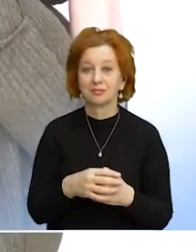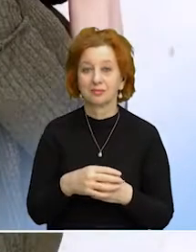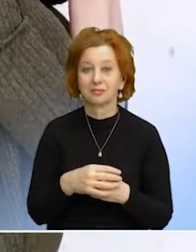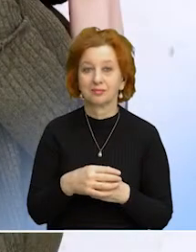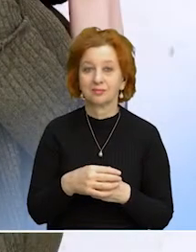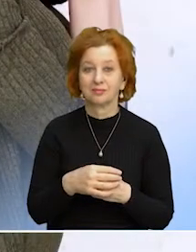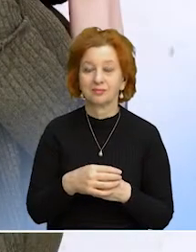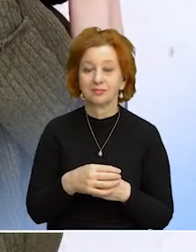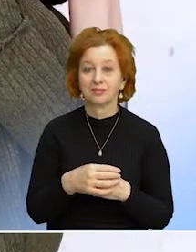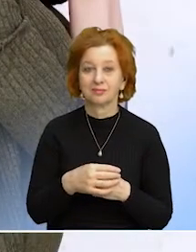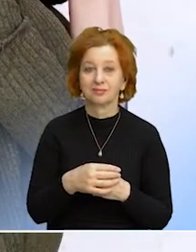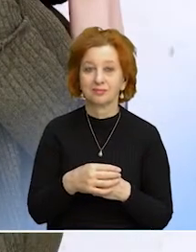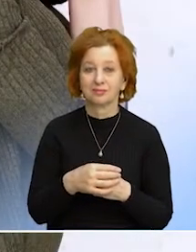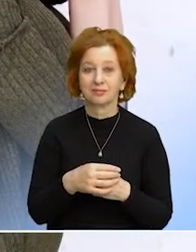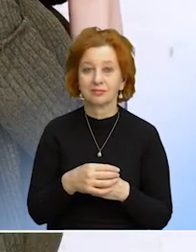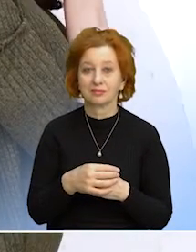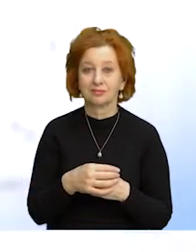груди.